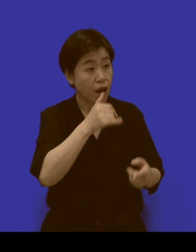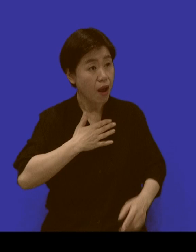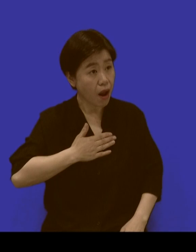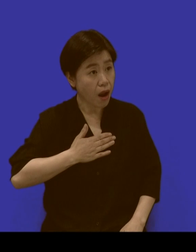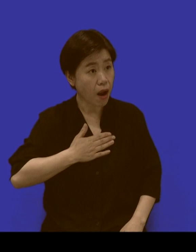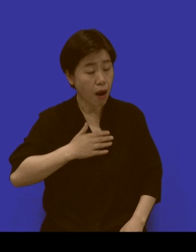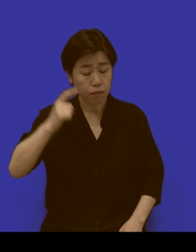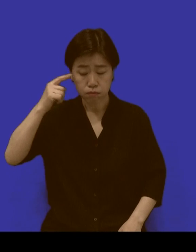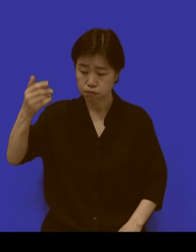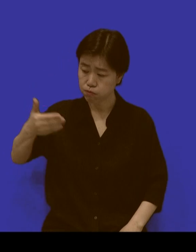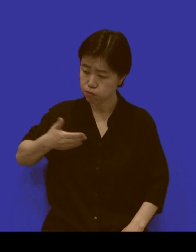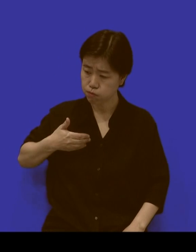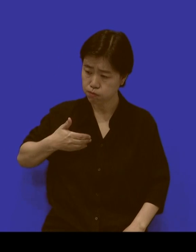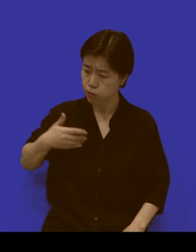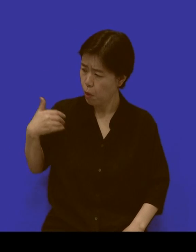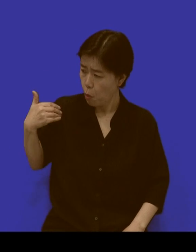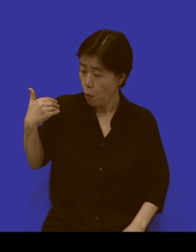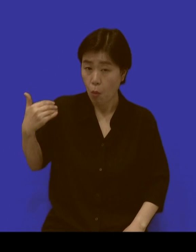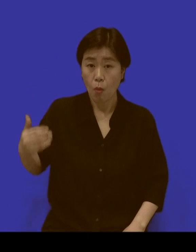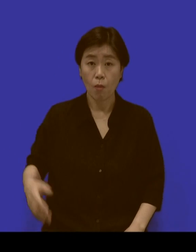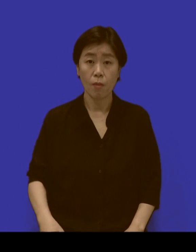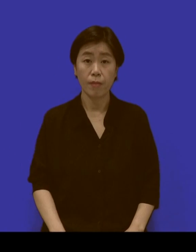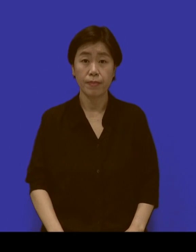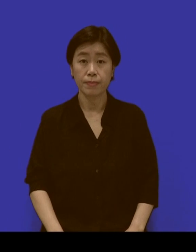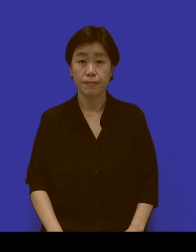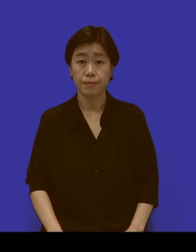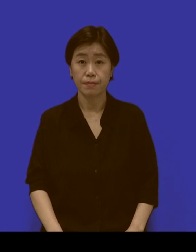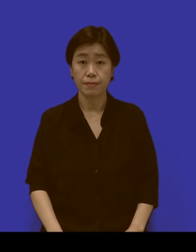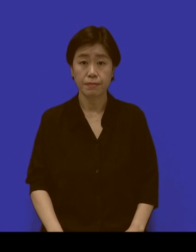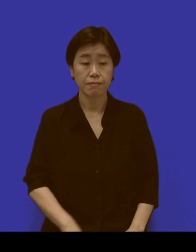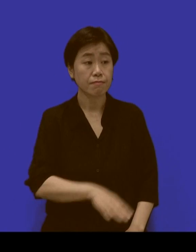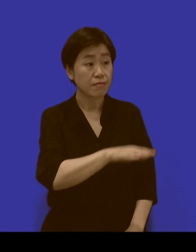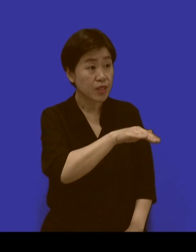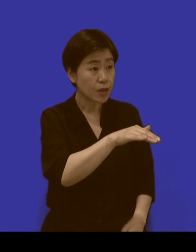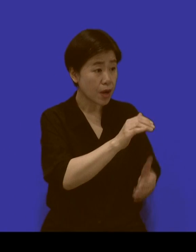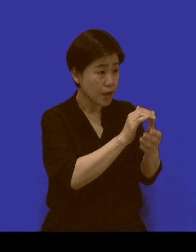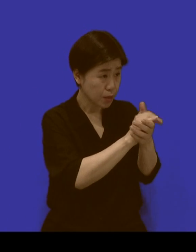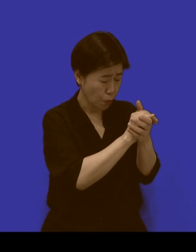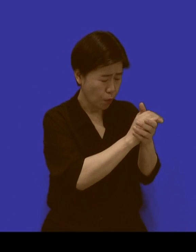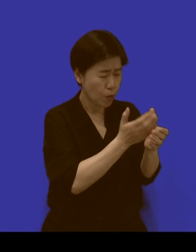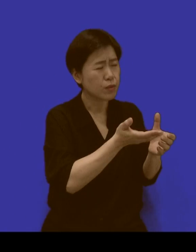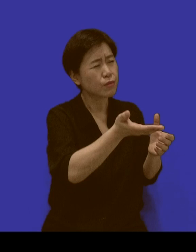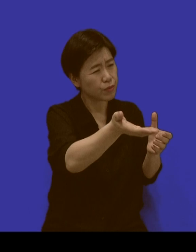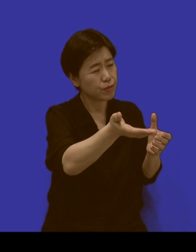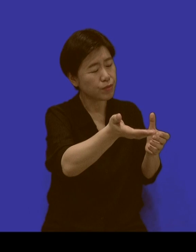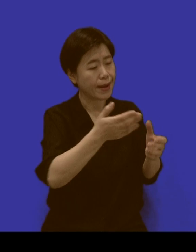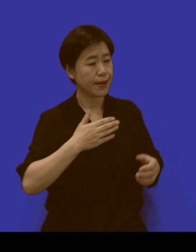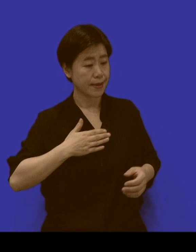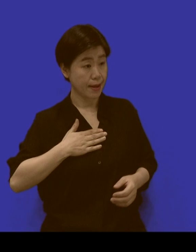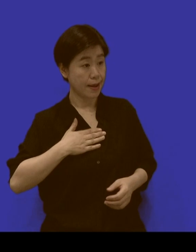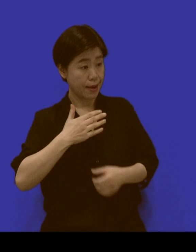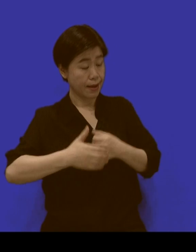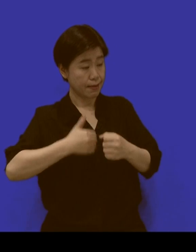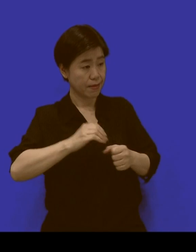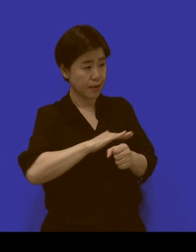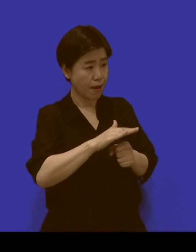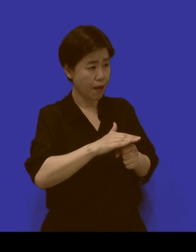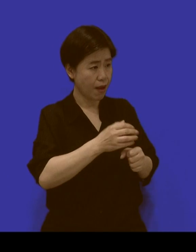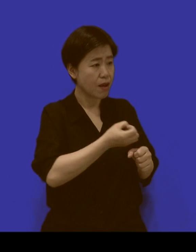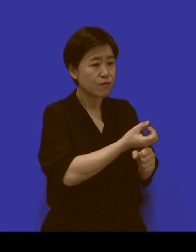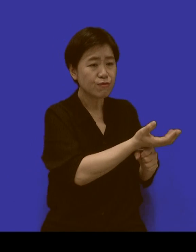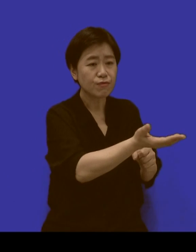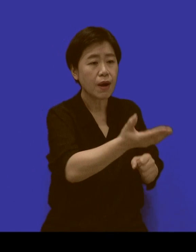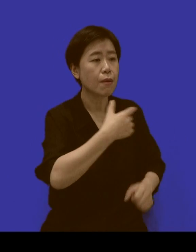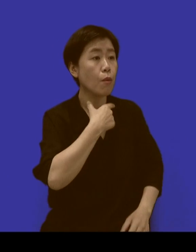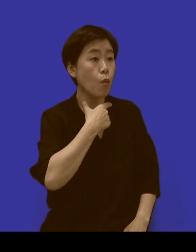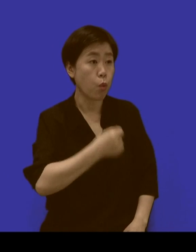예. 마음을 주시는 게 너의 기도를 통해 내 사랑을 흘려보내고